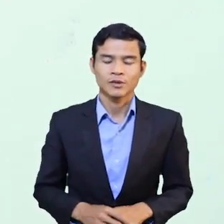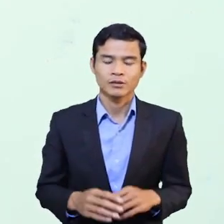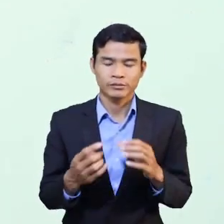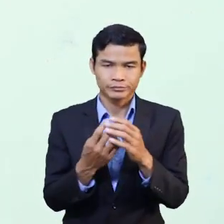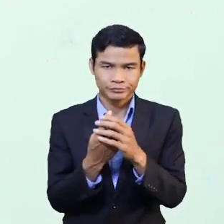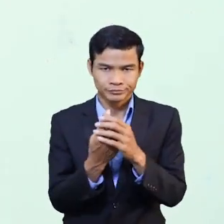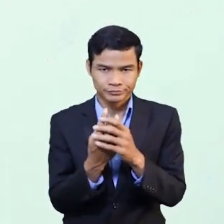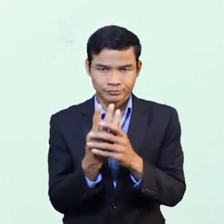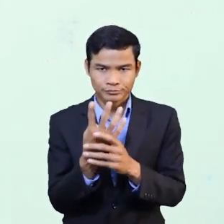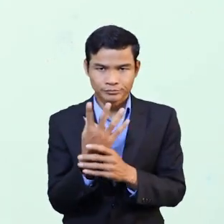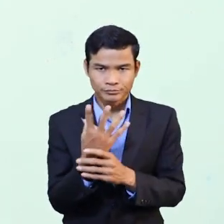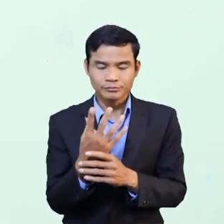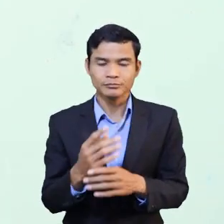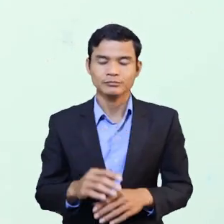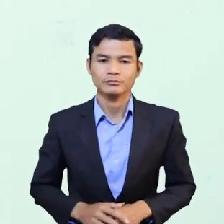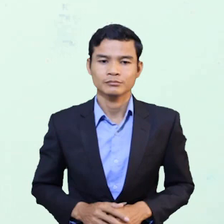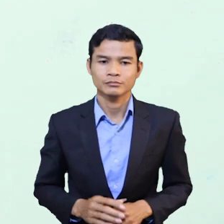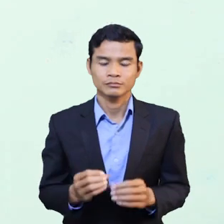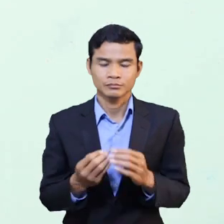pon lộc